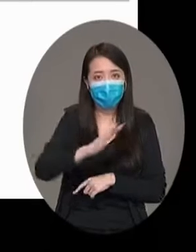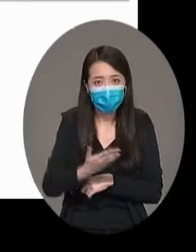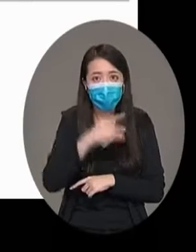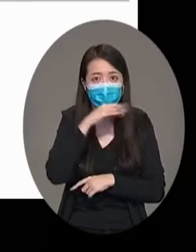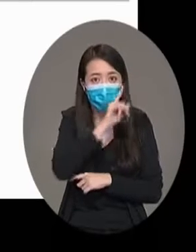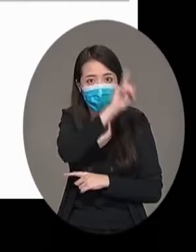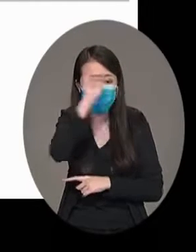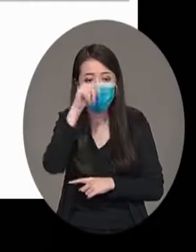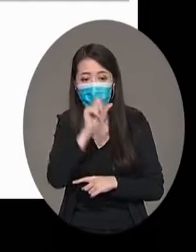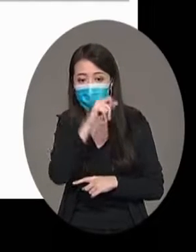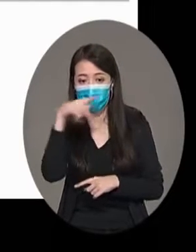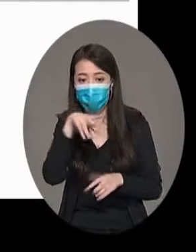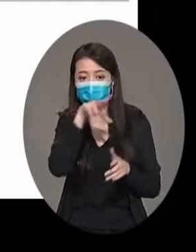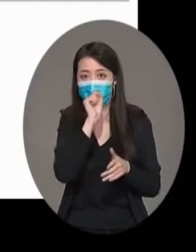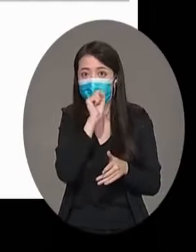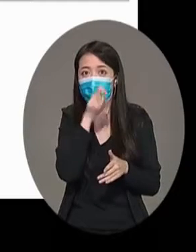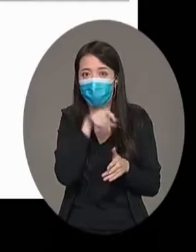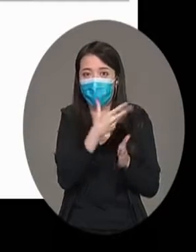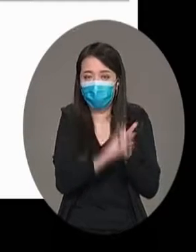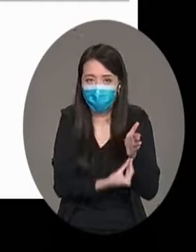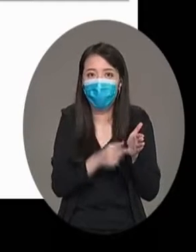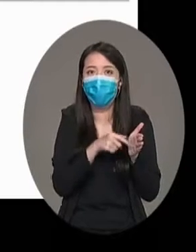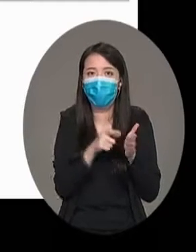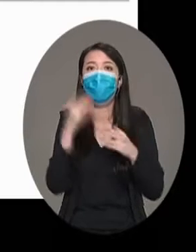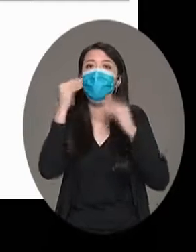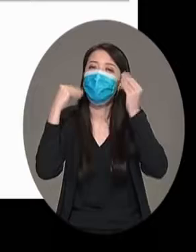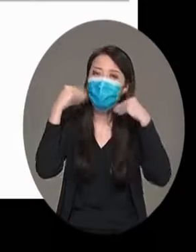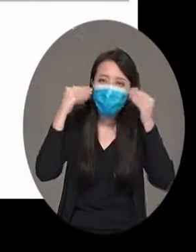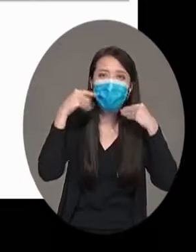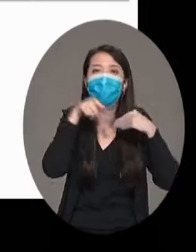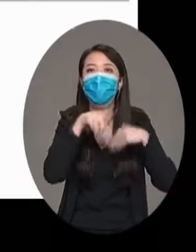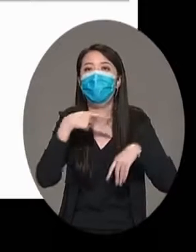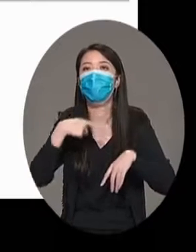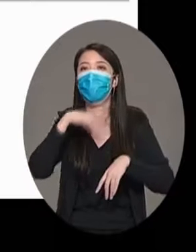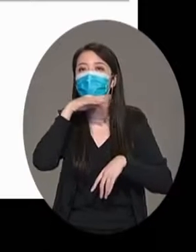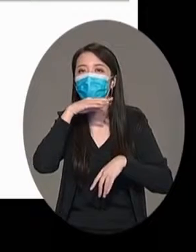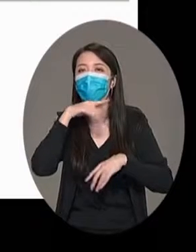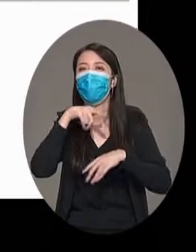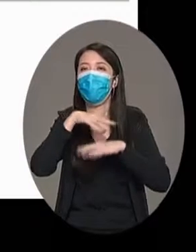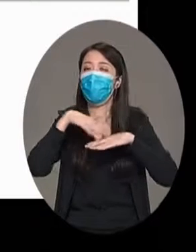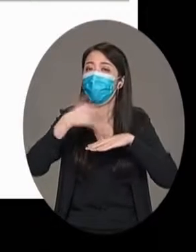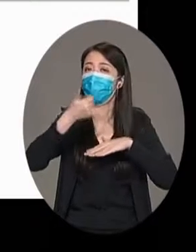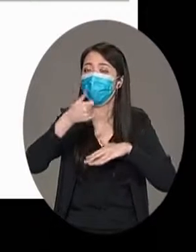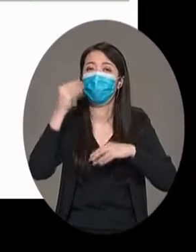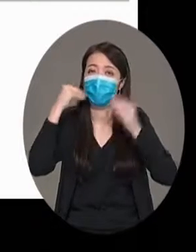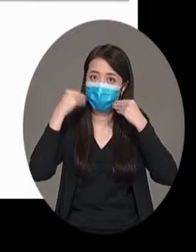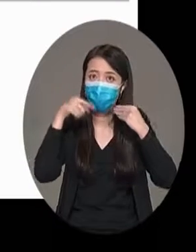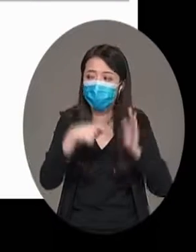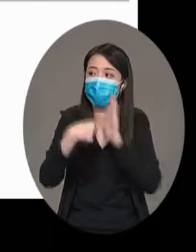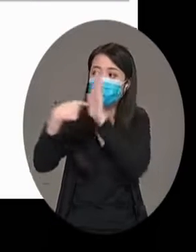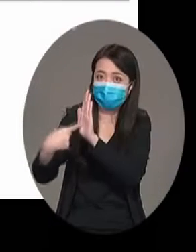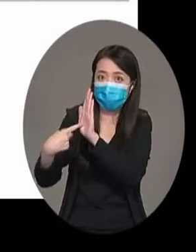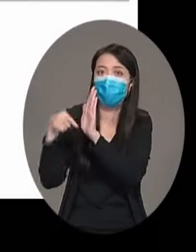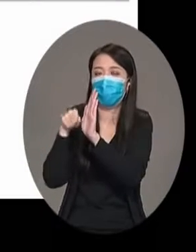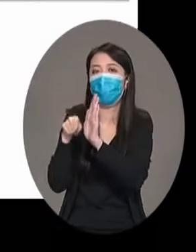說，如果有人使用這一類應用程式或者軟件之後，再當作是真正的安心出行程式向執法人